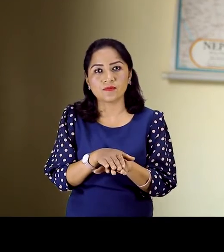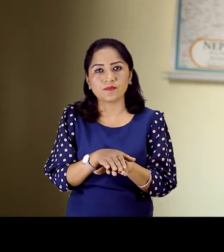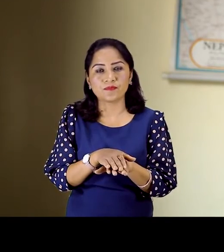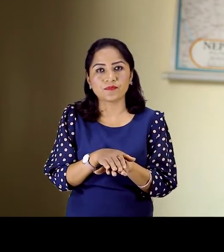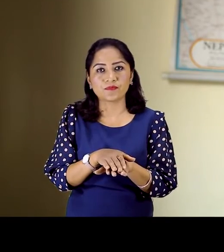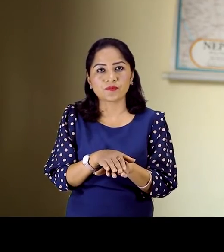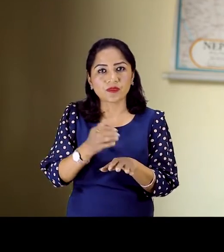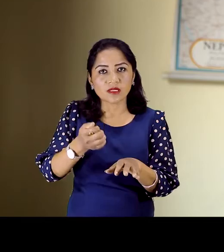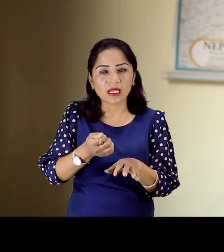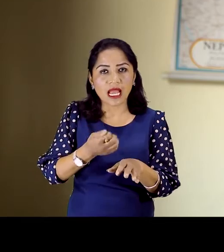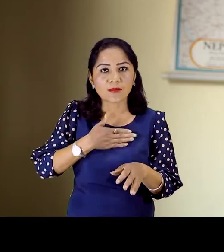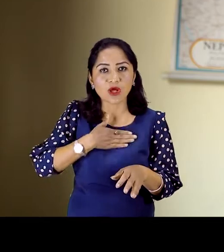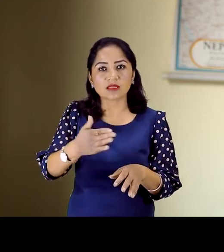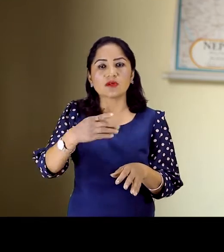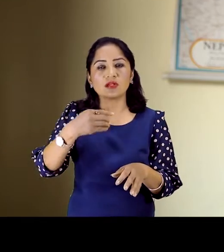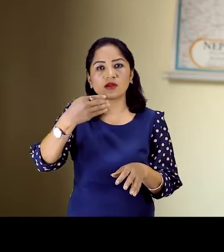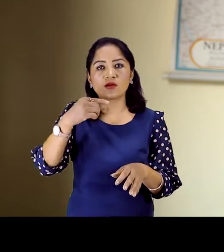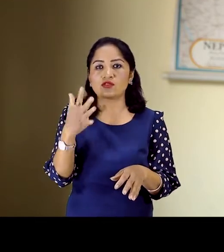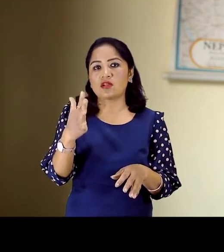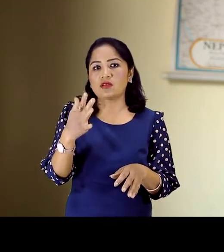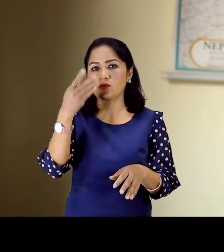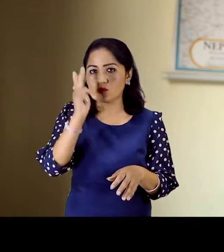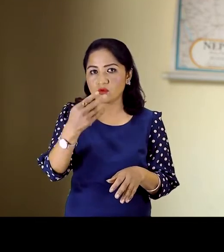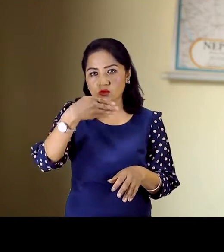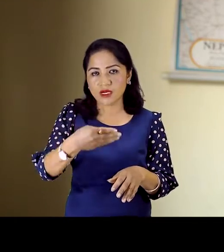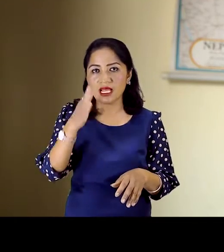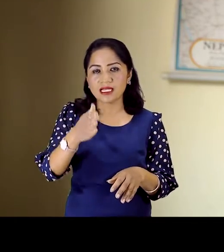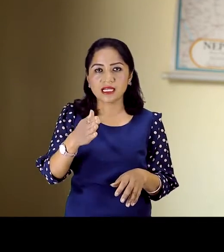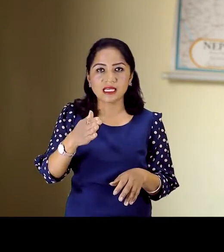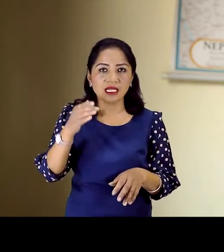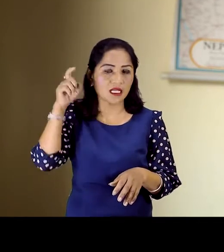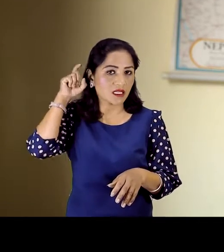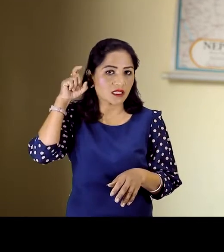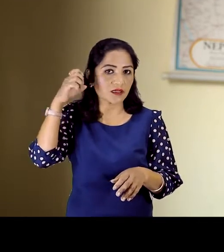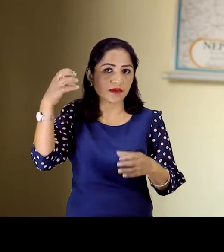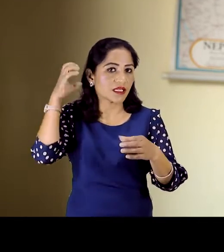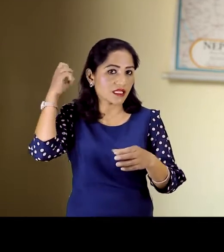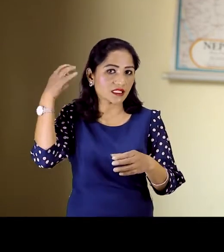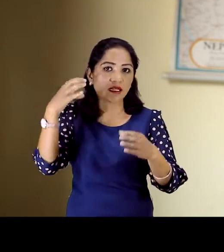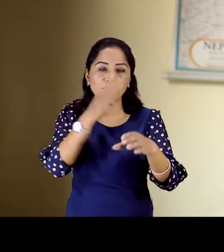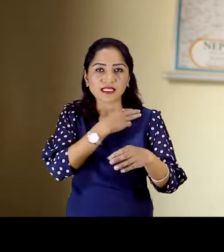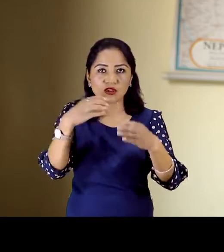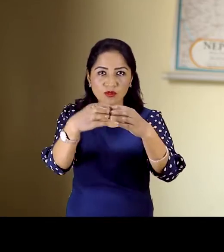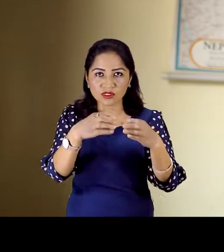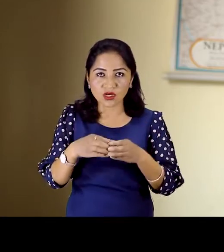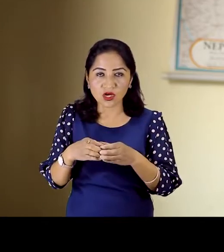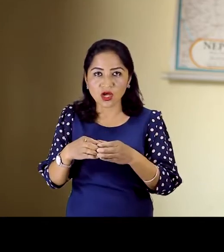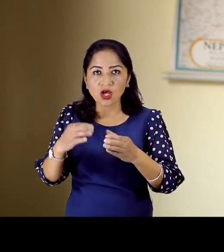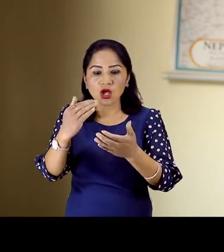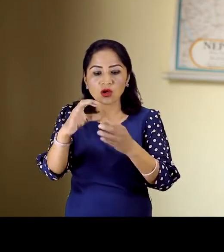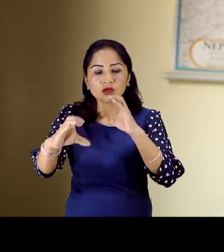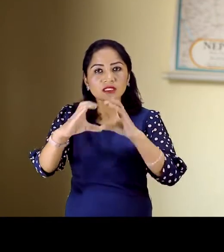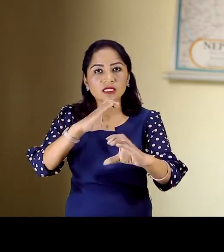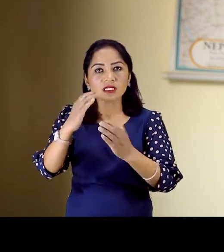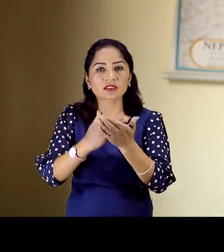आत्म बल नवाएका उनाली येरीन कम्युटी संगा बलने तरिक्या,